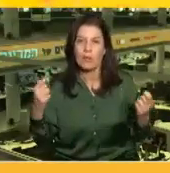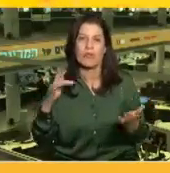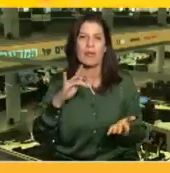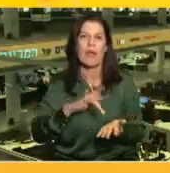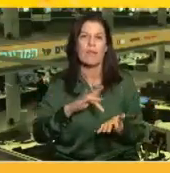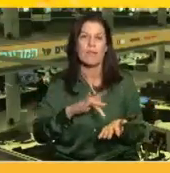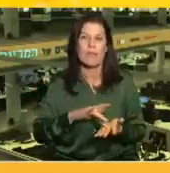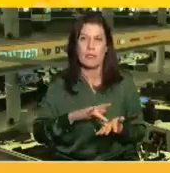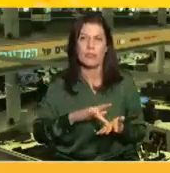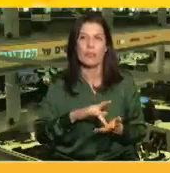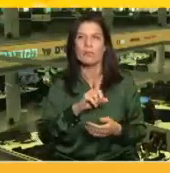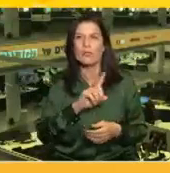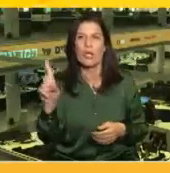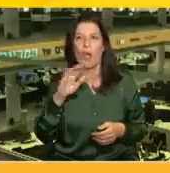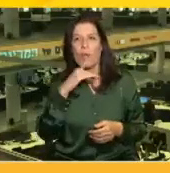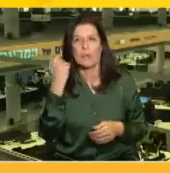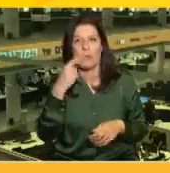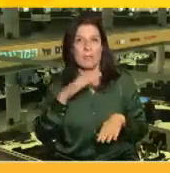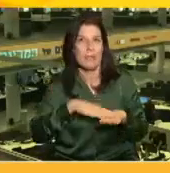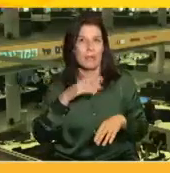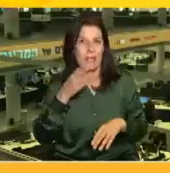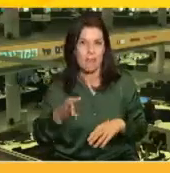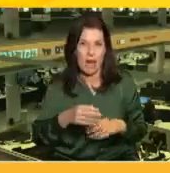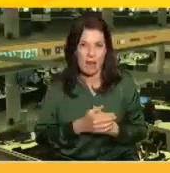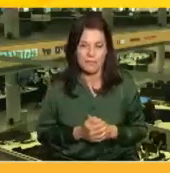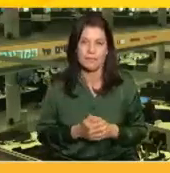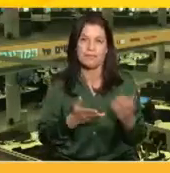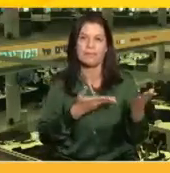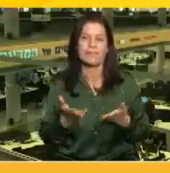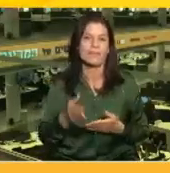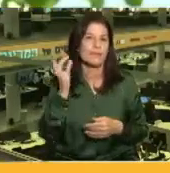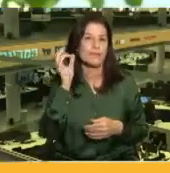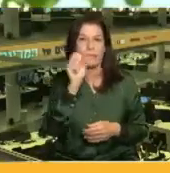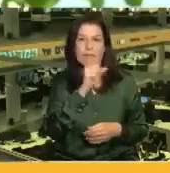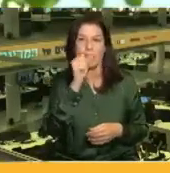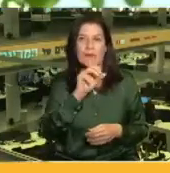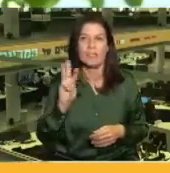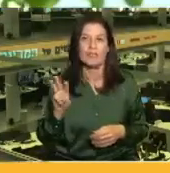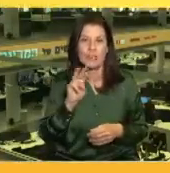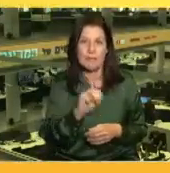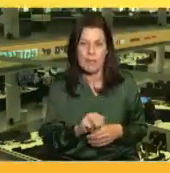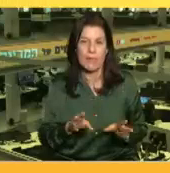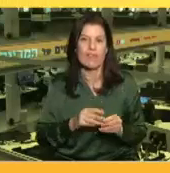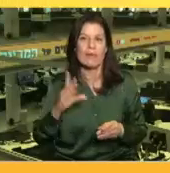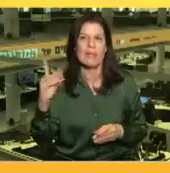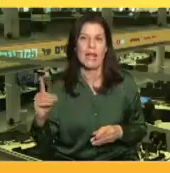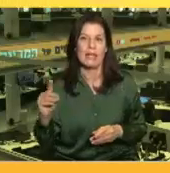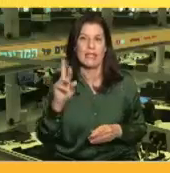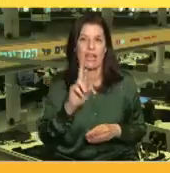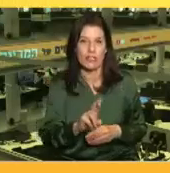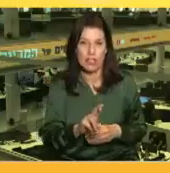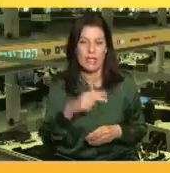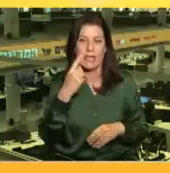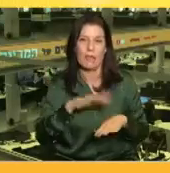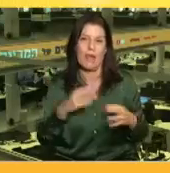מושתק שאולי לא מספיק מדברים עליו, ואנחנו פה עם שירי מימון ועם דלית רצ'סטר, כדי לדבר בדיוק על העניין